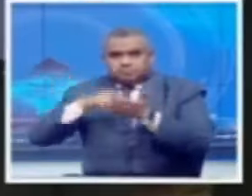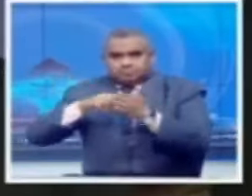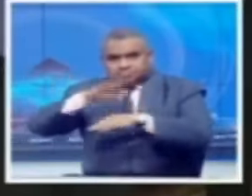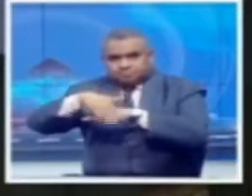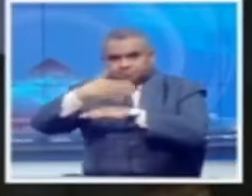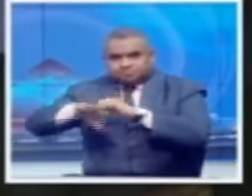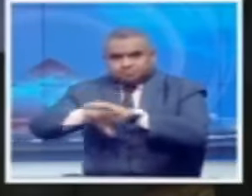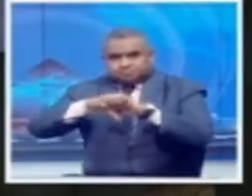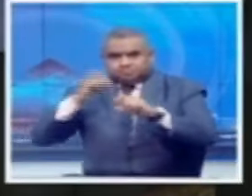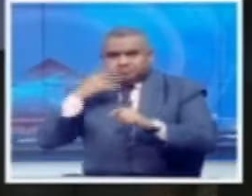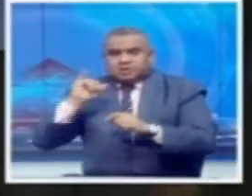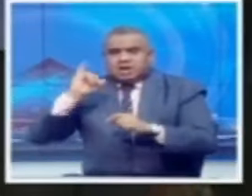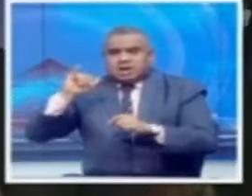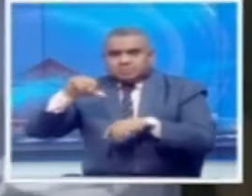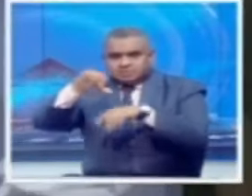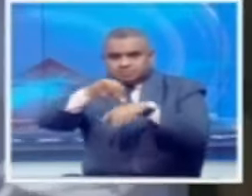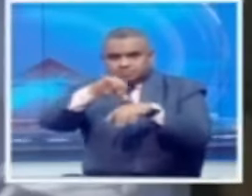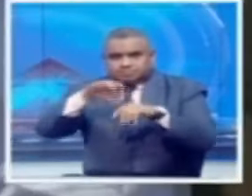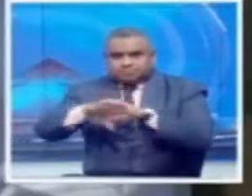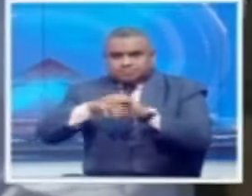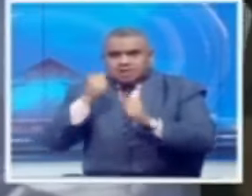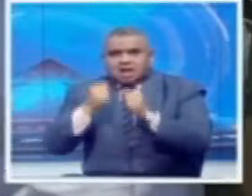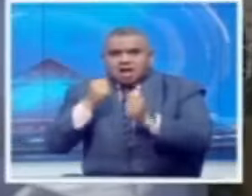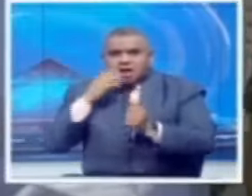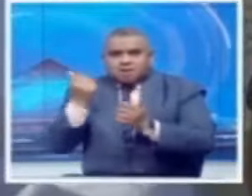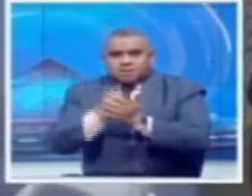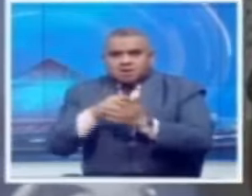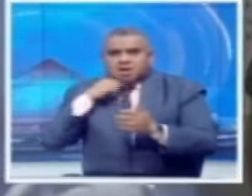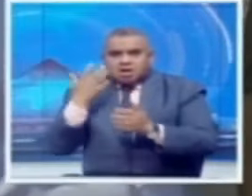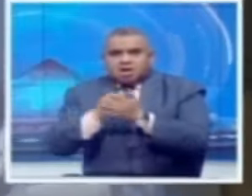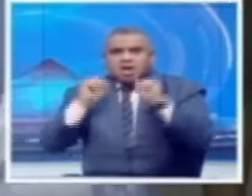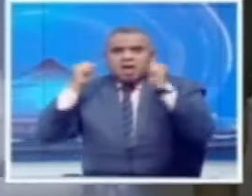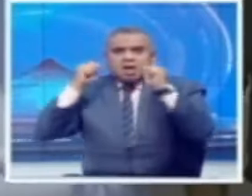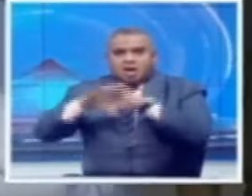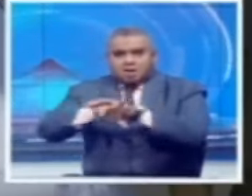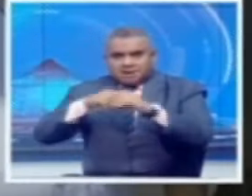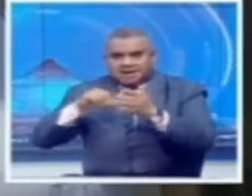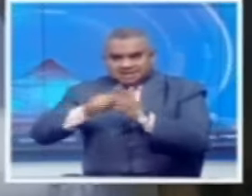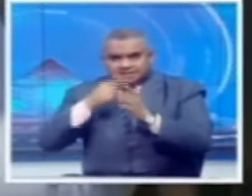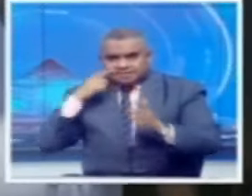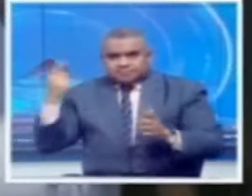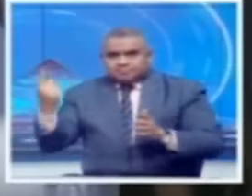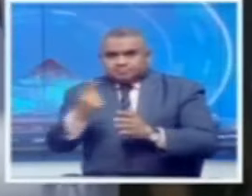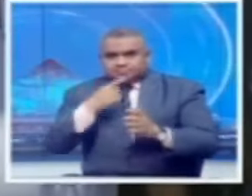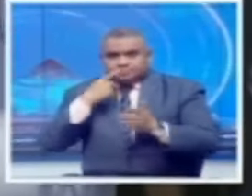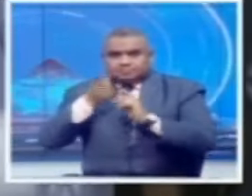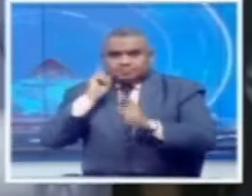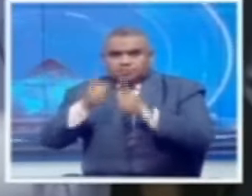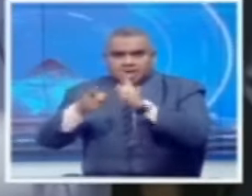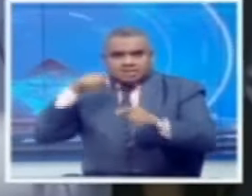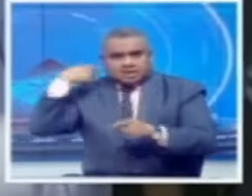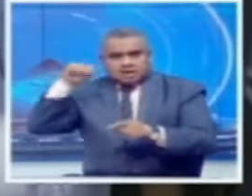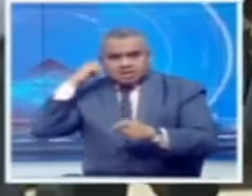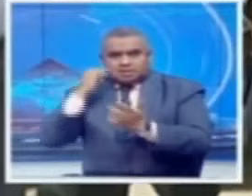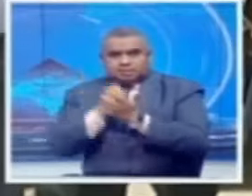تنفيذها لإنشاء 50 نقطة لشحن السيارات الخاصة الكهربائية، وذلك تنفيذا